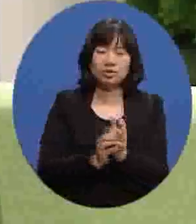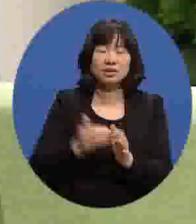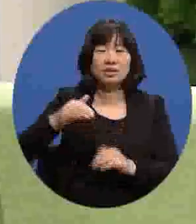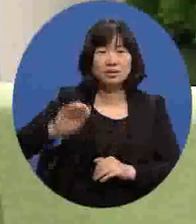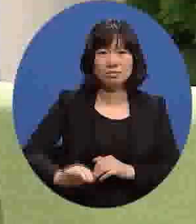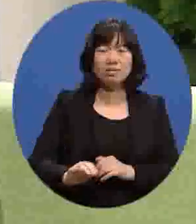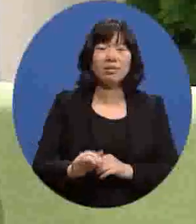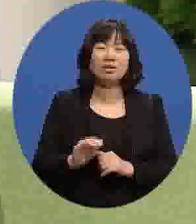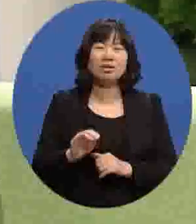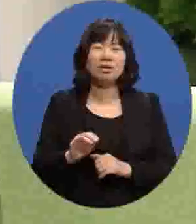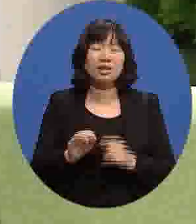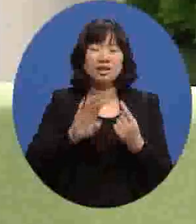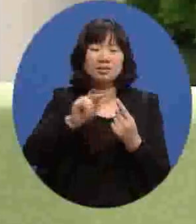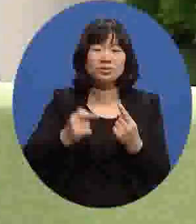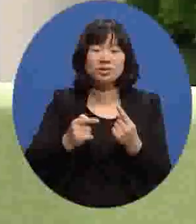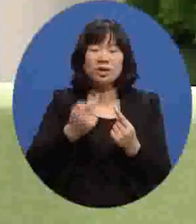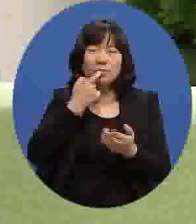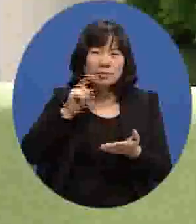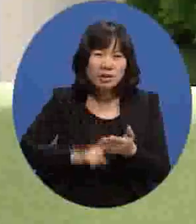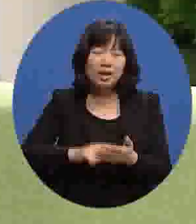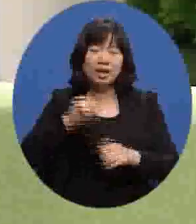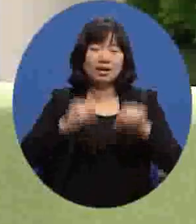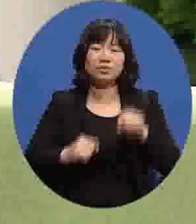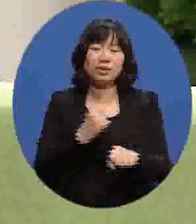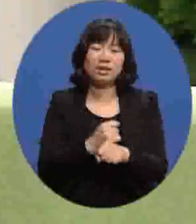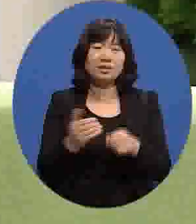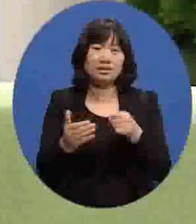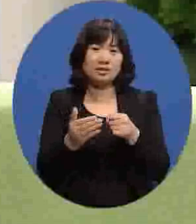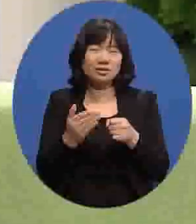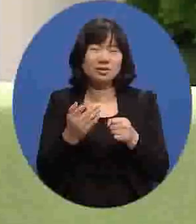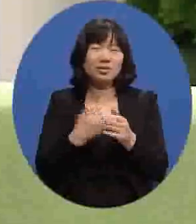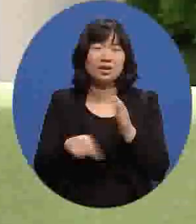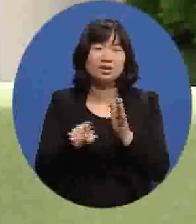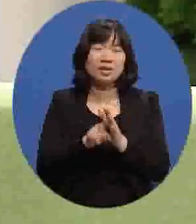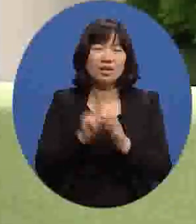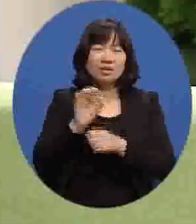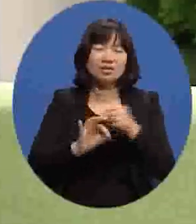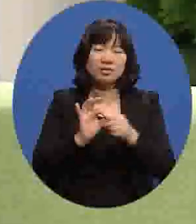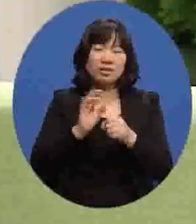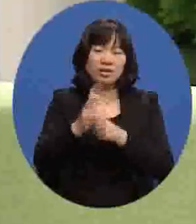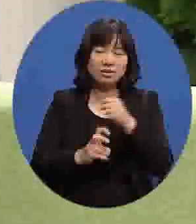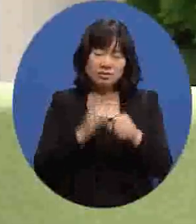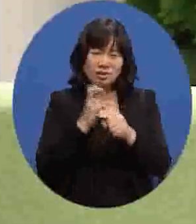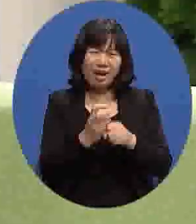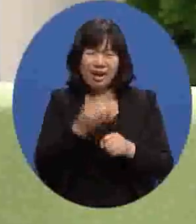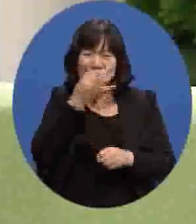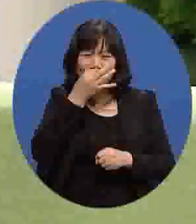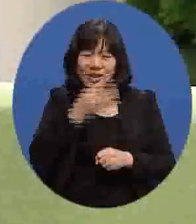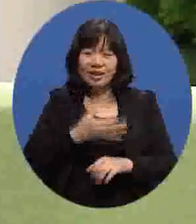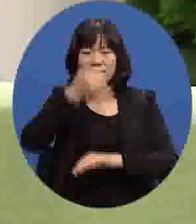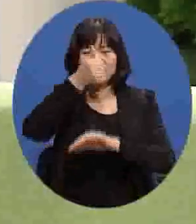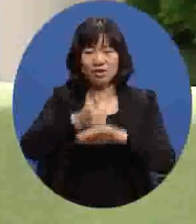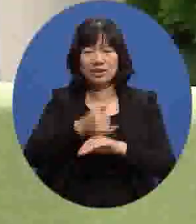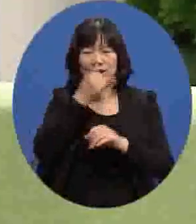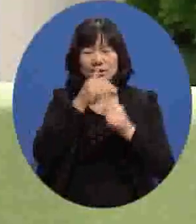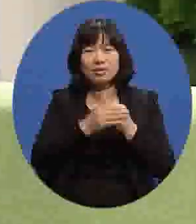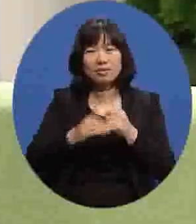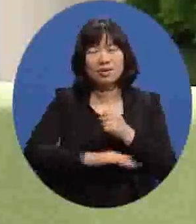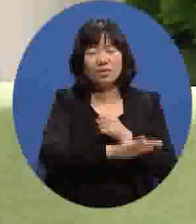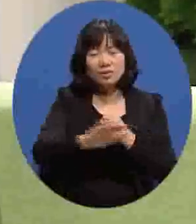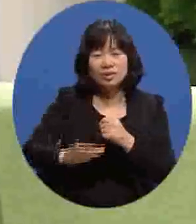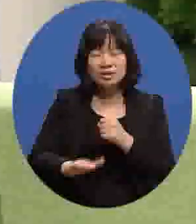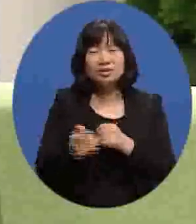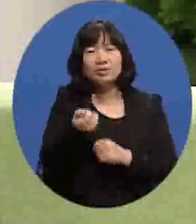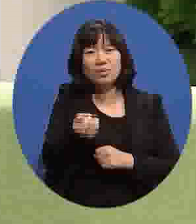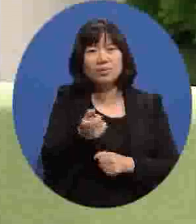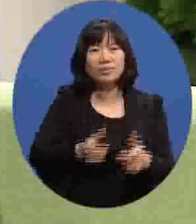그 1분 손쉽게 하려다가 10년, 20년이 힘들어지는 결과를 갖고 오니까 우리는